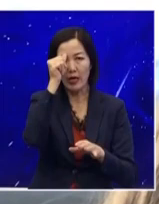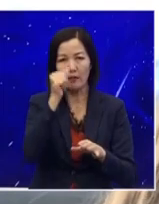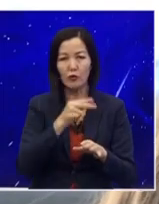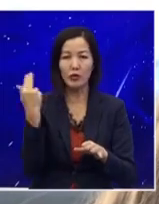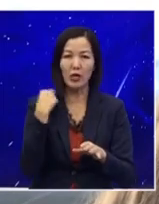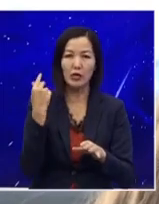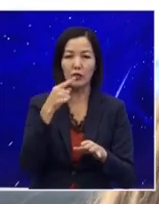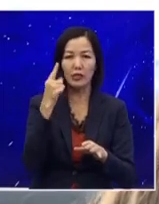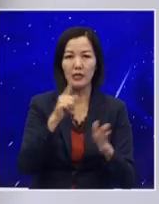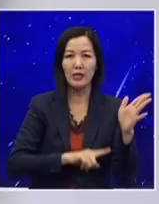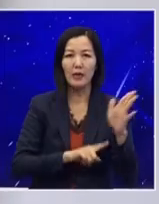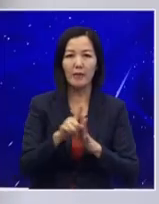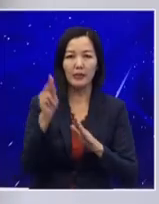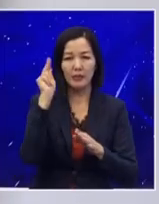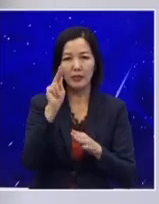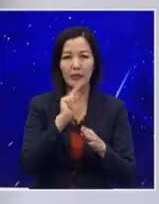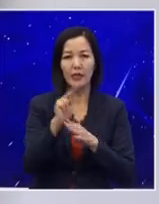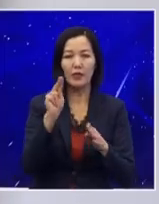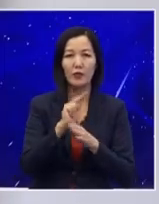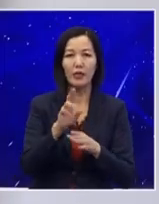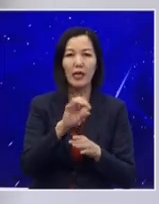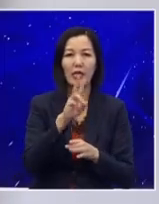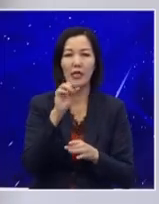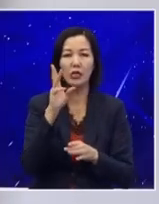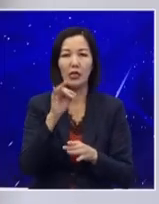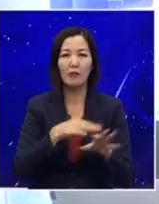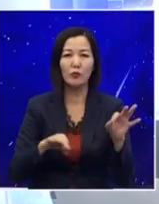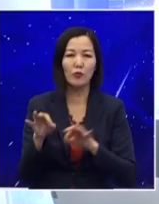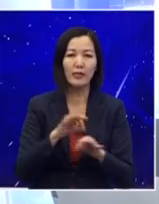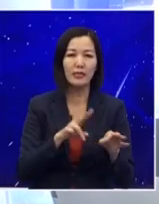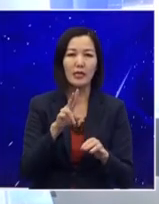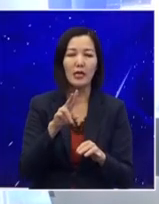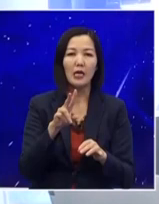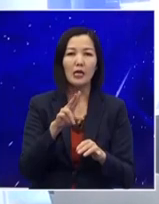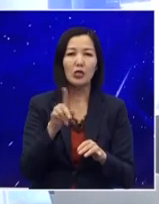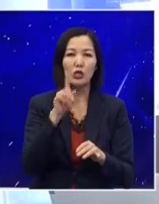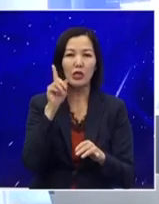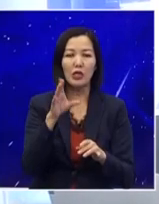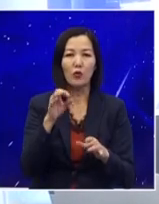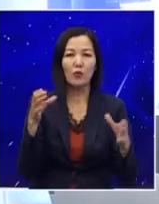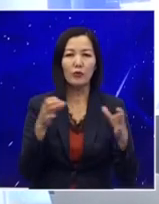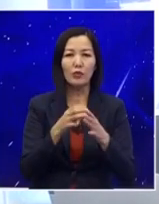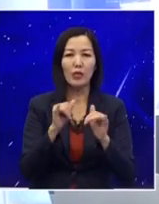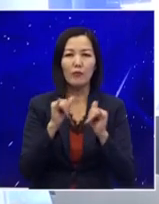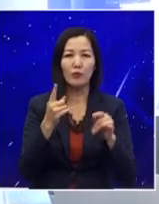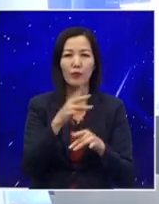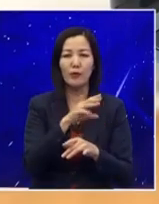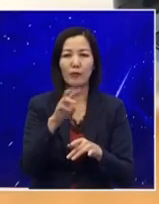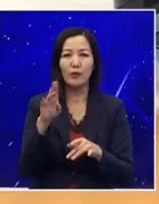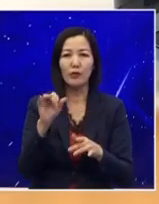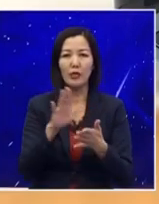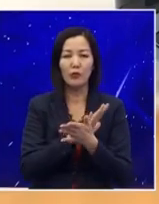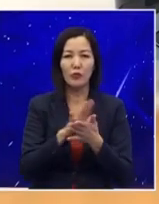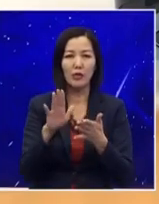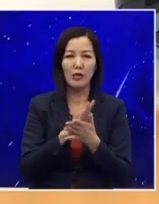ағылшын тілінің бастапқы деңгейін үйретеді. English Time жобасының лидері жастар корпусын дамыту жобасы аясында 1 миллион теңге грант